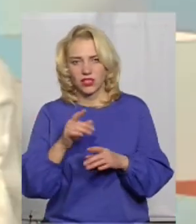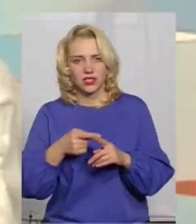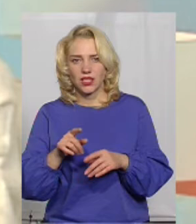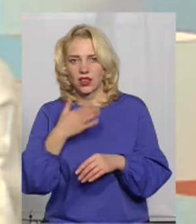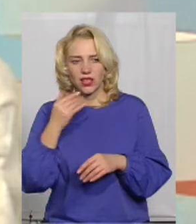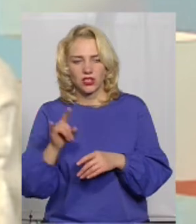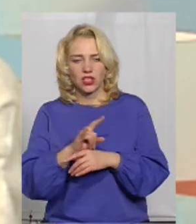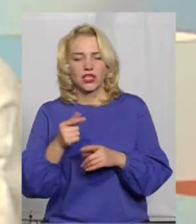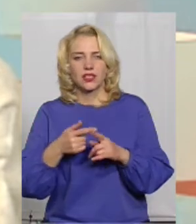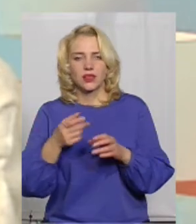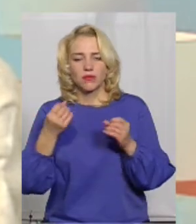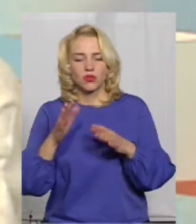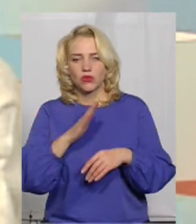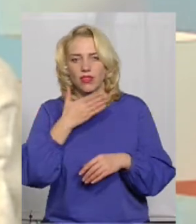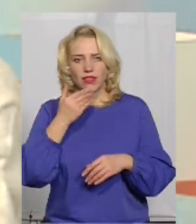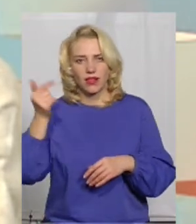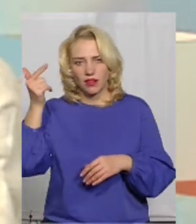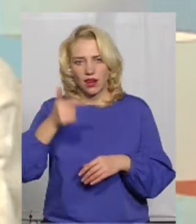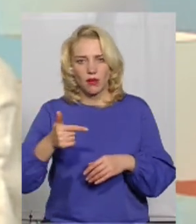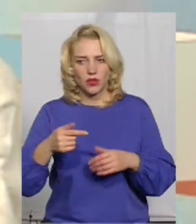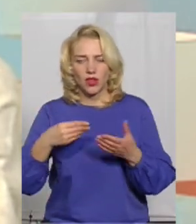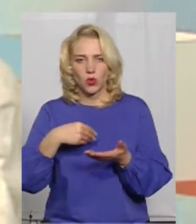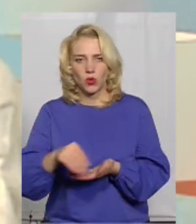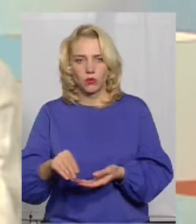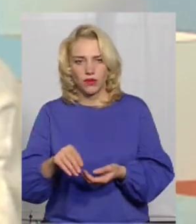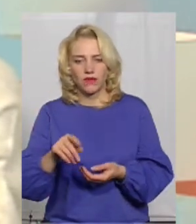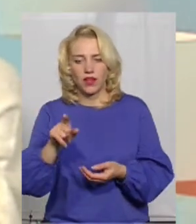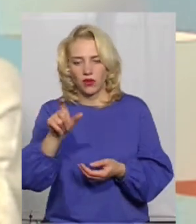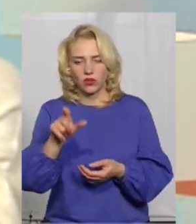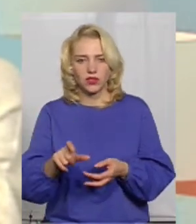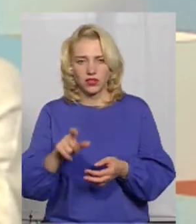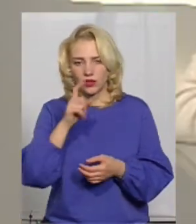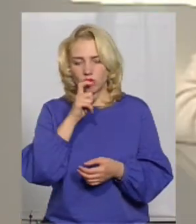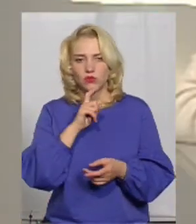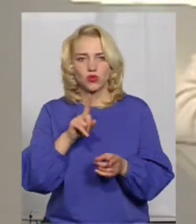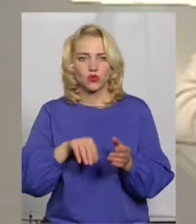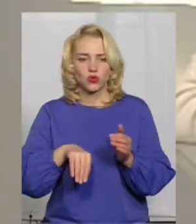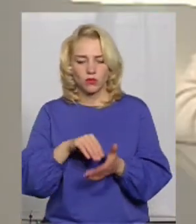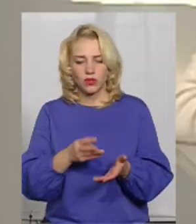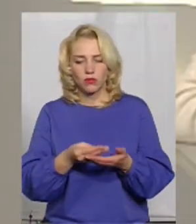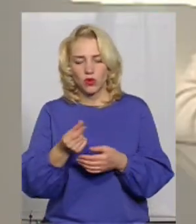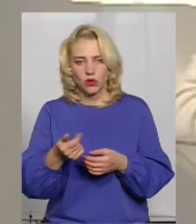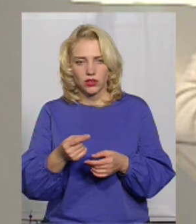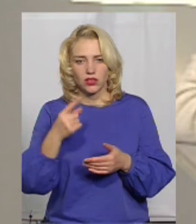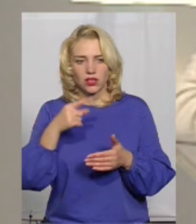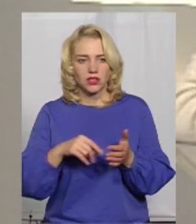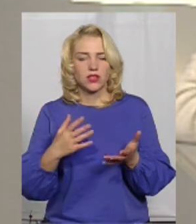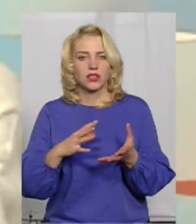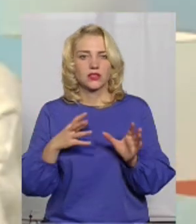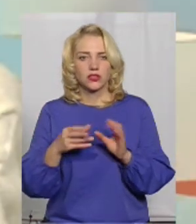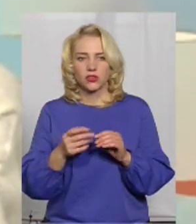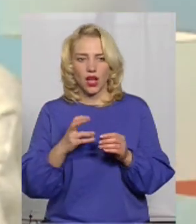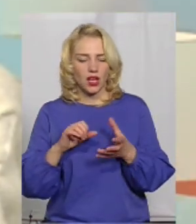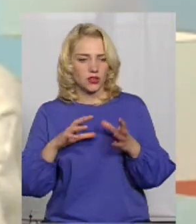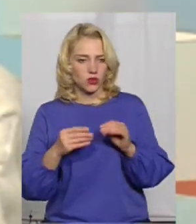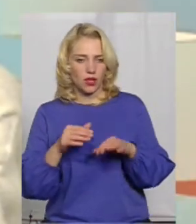просто неграмотною купівлею зі сторони клієнта. Він купує, не зовсім розуміючи, що платить гроші, надіється на якийсь певний результат,